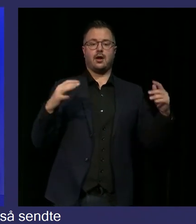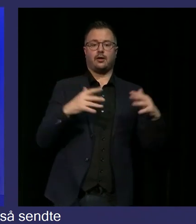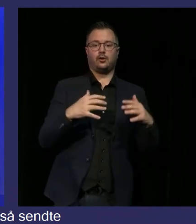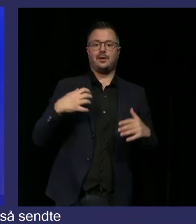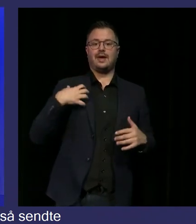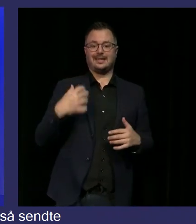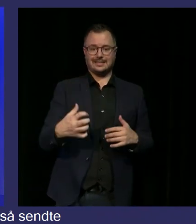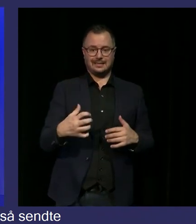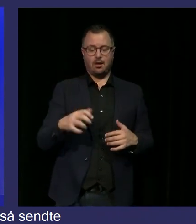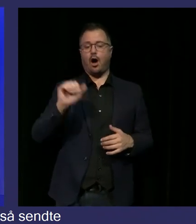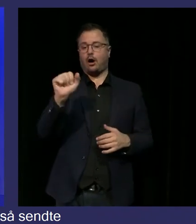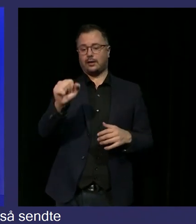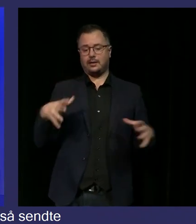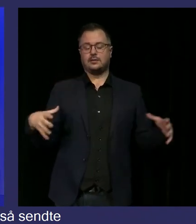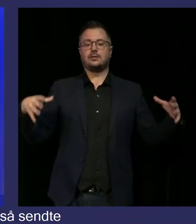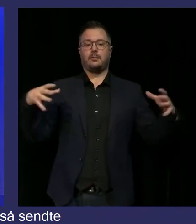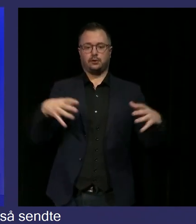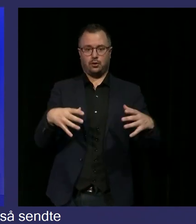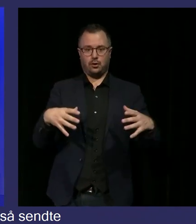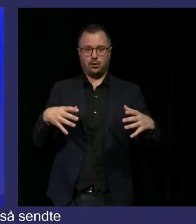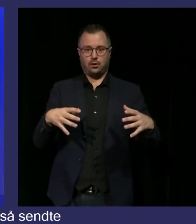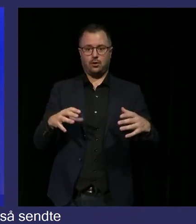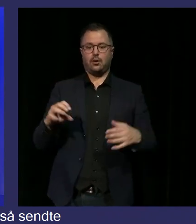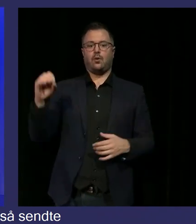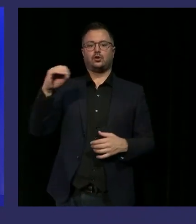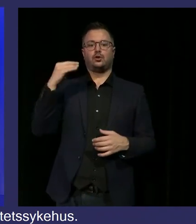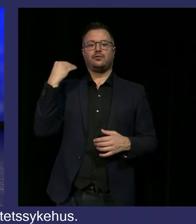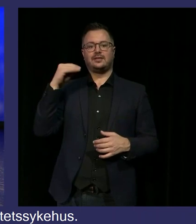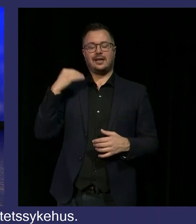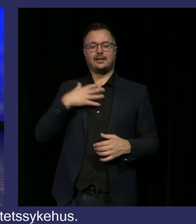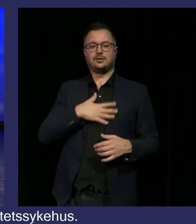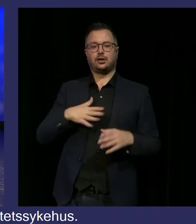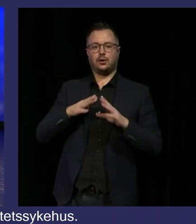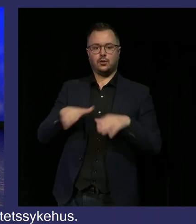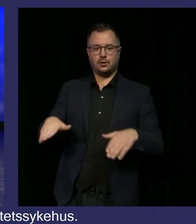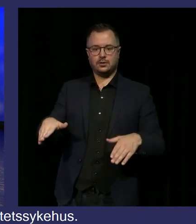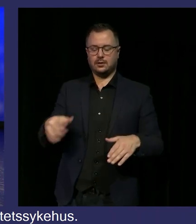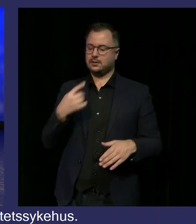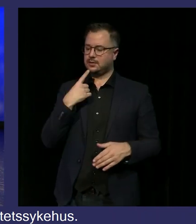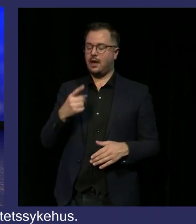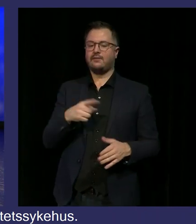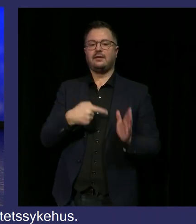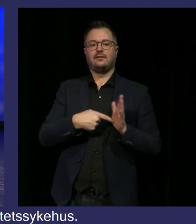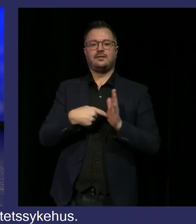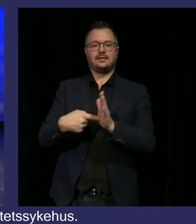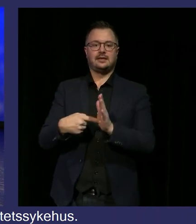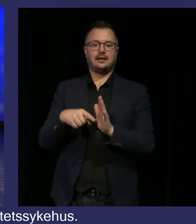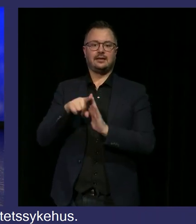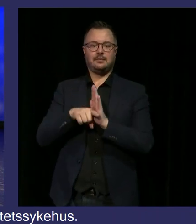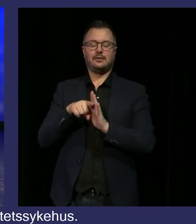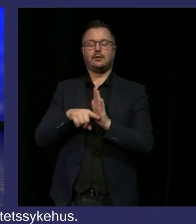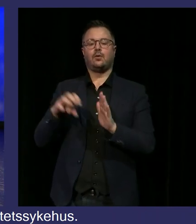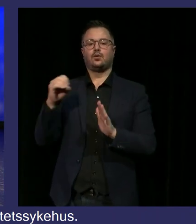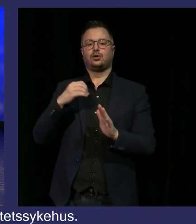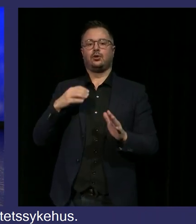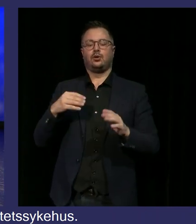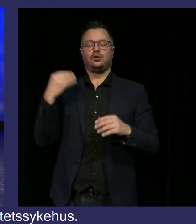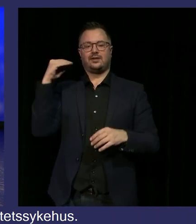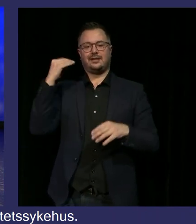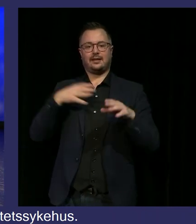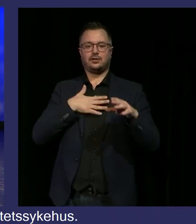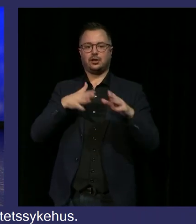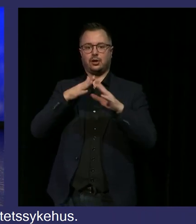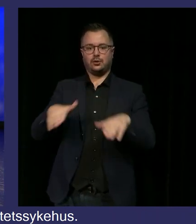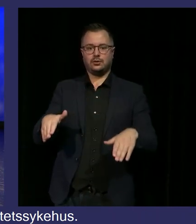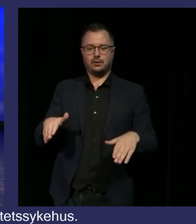og Aker, så sendte jo Oslo Universitetssykehus, vi viser til timen din på Oslo Universitetssykehus, Hvor tror du de